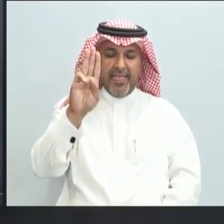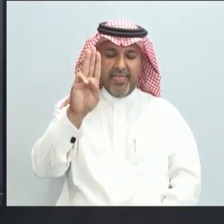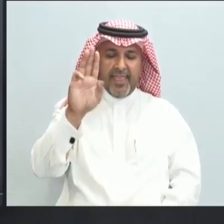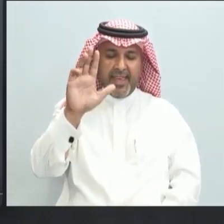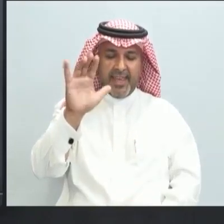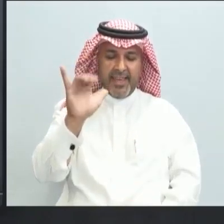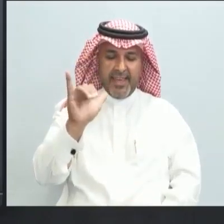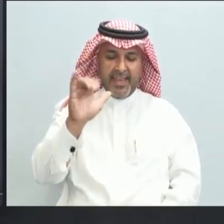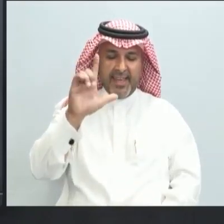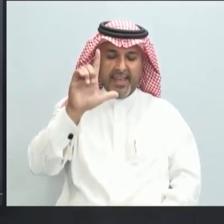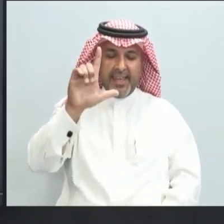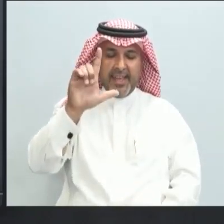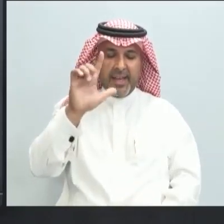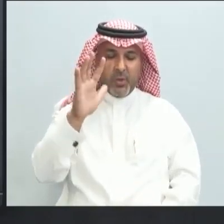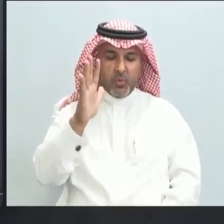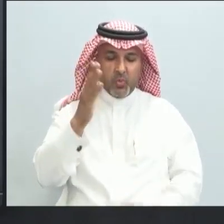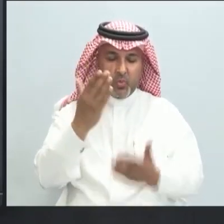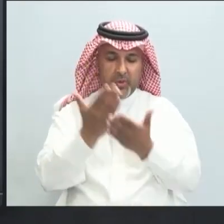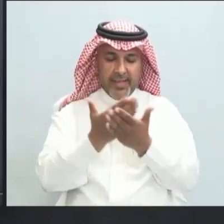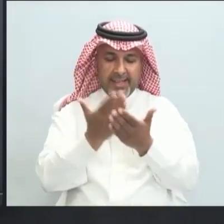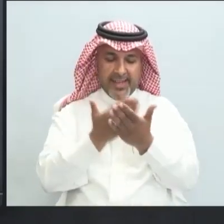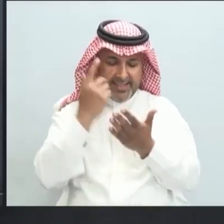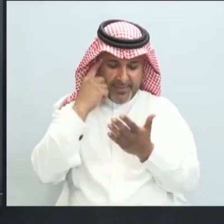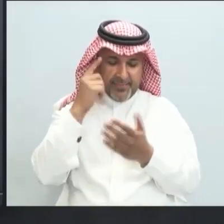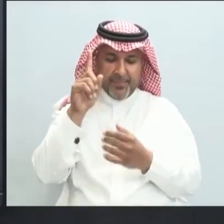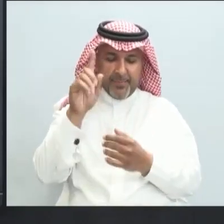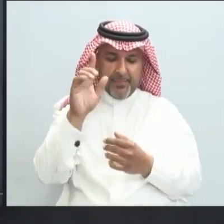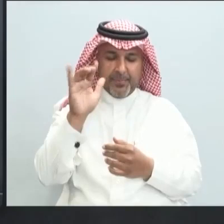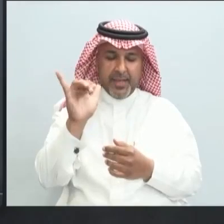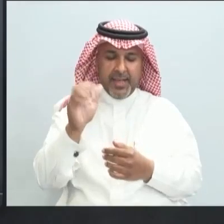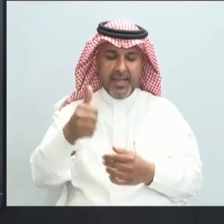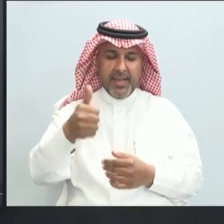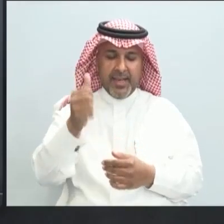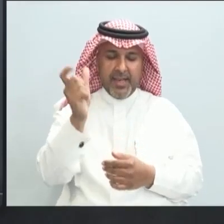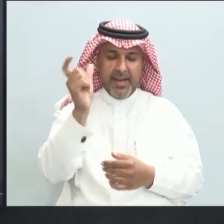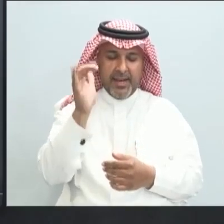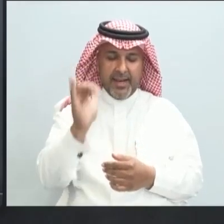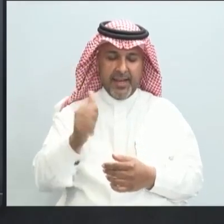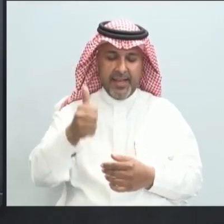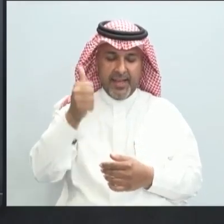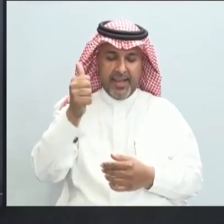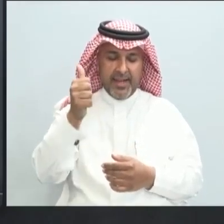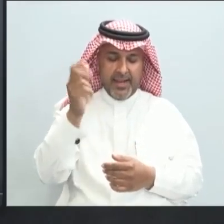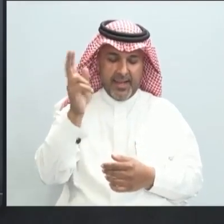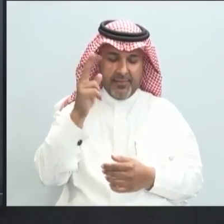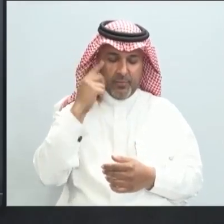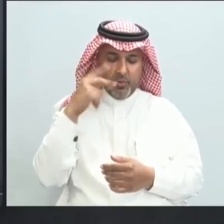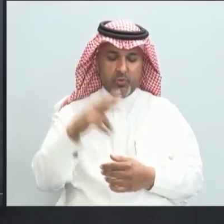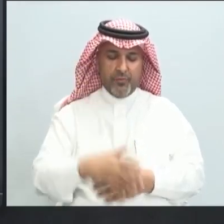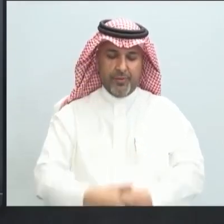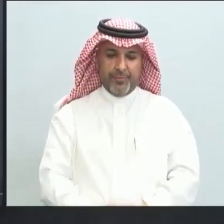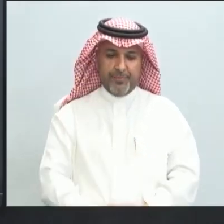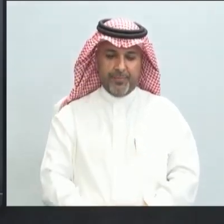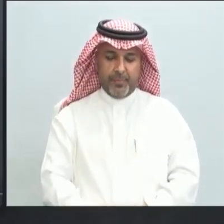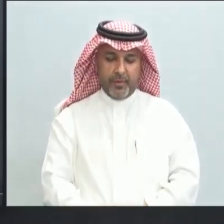تعرفنا في الدرس السابق على تمثيل دالتي الجيب وجيب التمام بيانياً. تعرفنا على مفهوم السعة وطول الدورة.